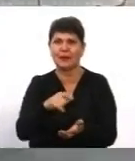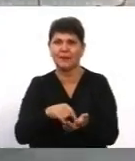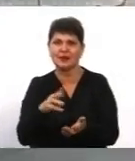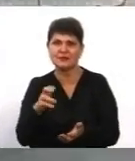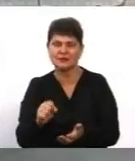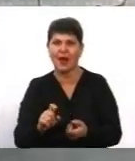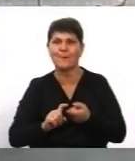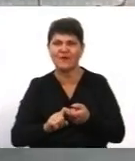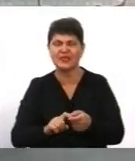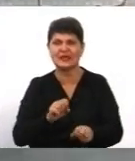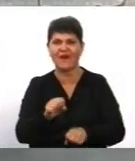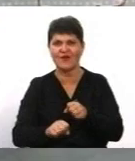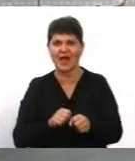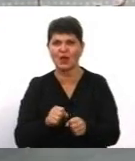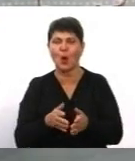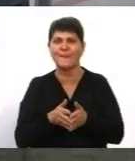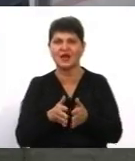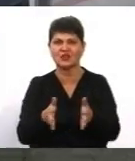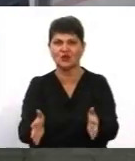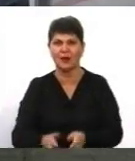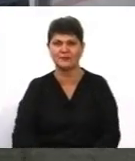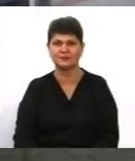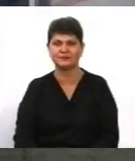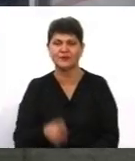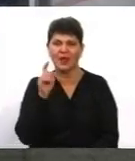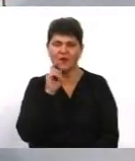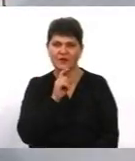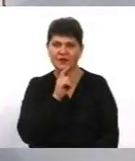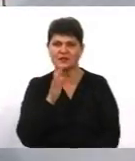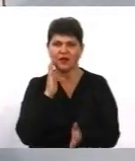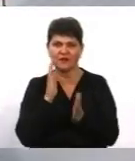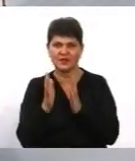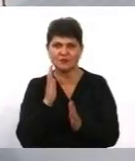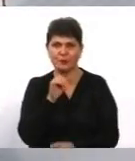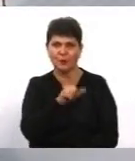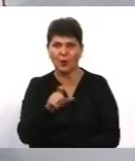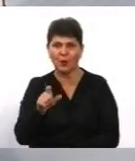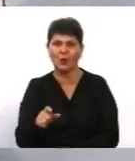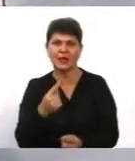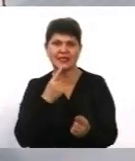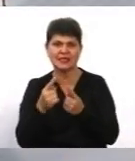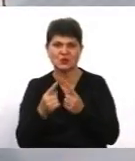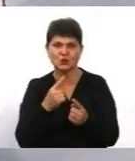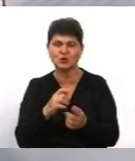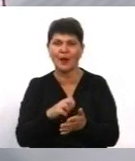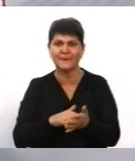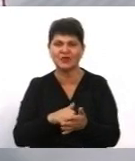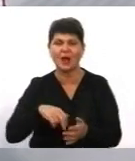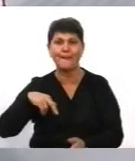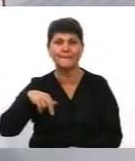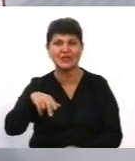і ще будемо продовжувати працювати. У вінницьких фейсбук-спільнотах точаться дискусії з приводу руху пішоходів